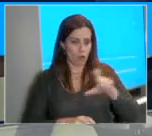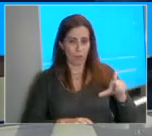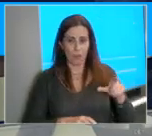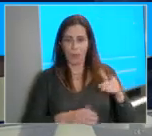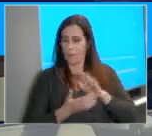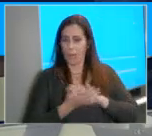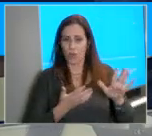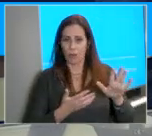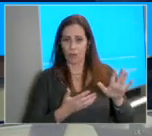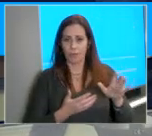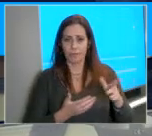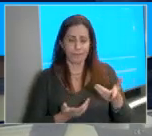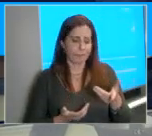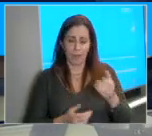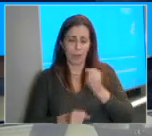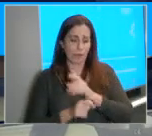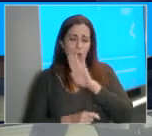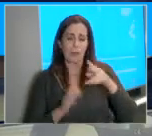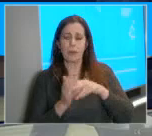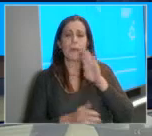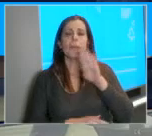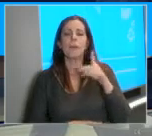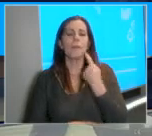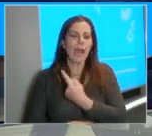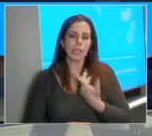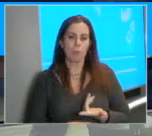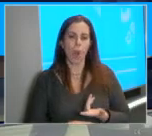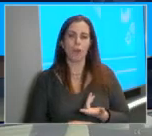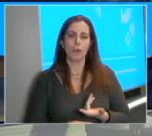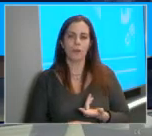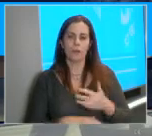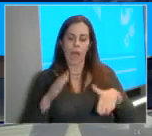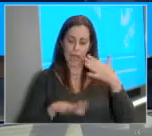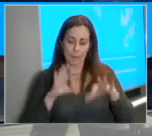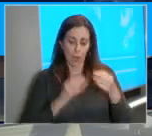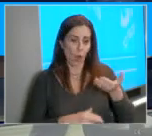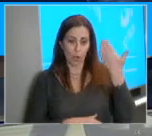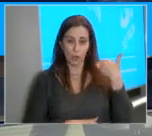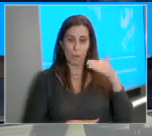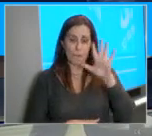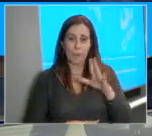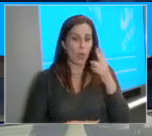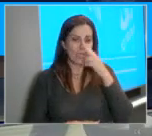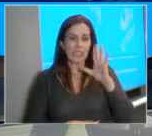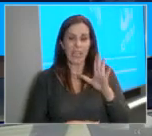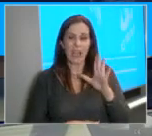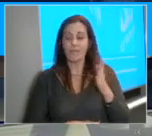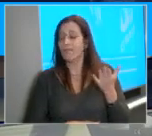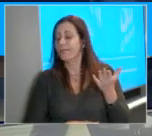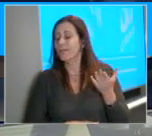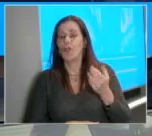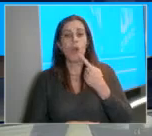פשוט נפלו לפח שנתניהו תמן להם. הרי נתניהו בעצמו, אחרי הבחירות הקודמות במאי, הוא ניסה